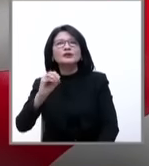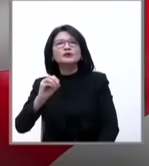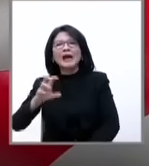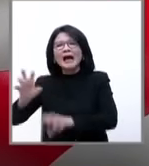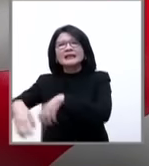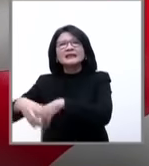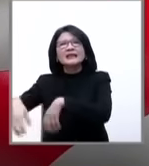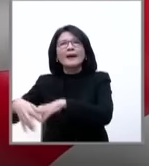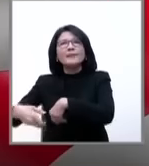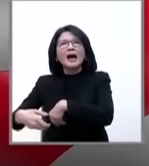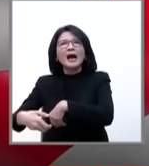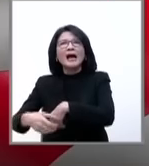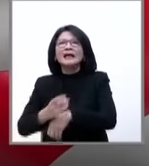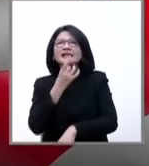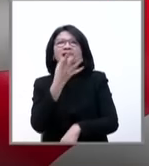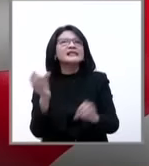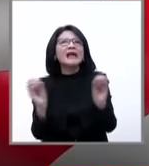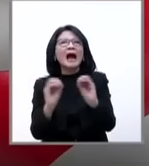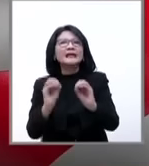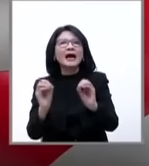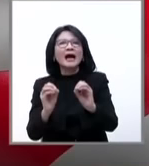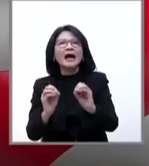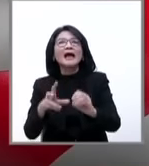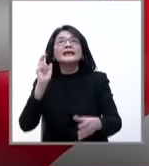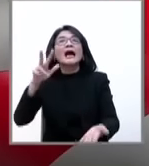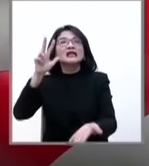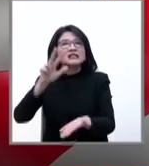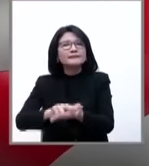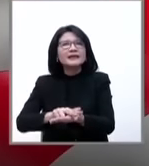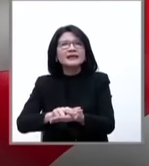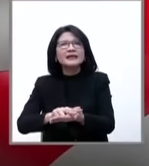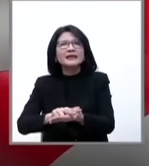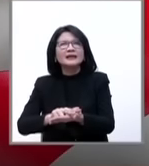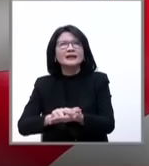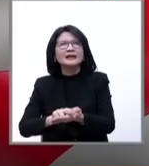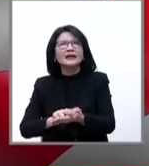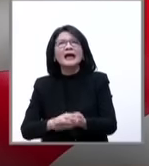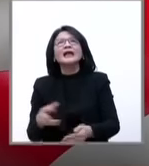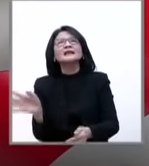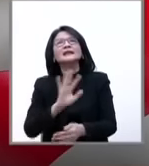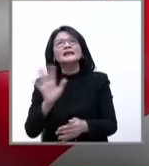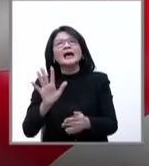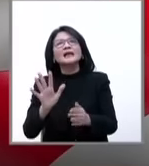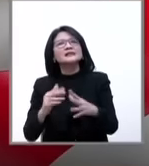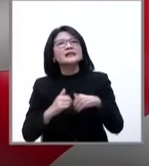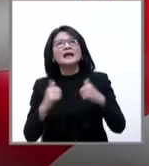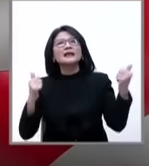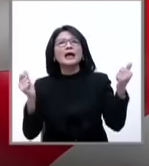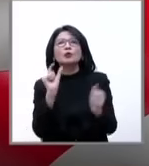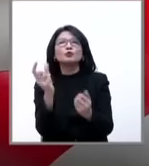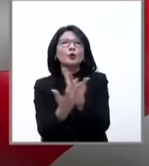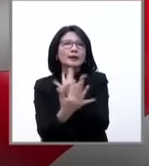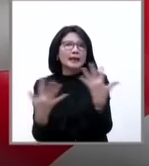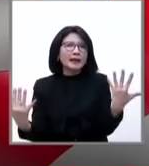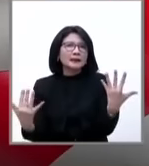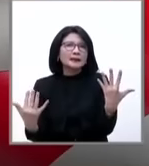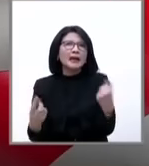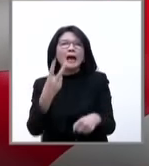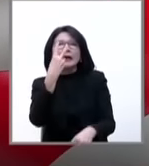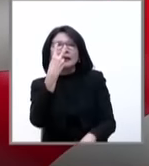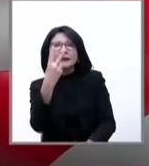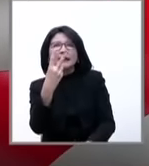Indonesia, percakapan sehari-hari saja, kalau kita bertanya ya harus dimengerti, ya. Itu prinsip dasarnya. Kenapa? Ya. Karena kita